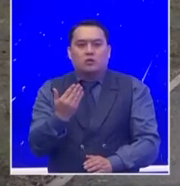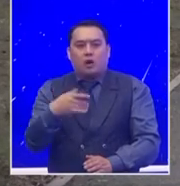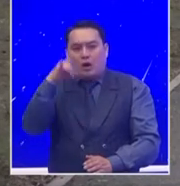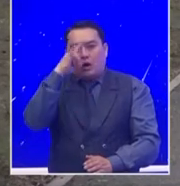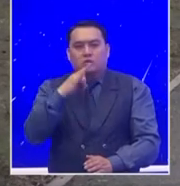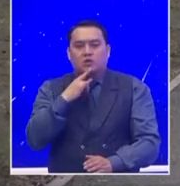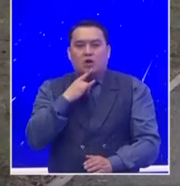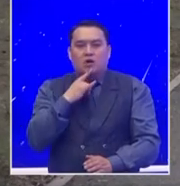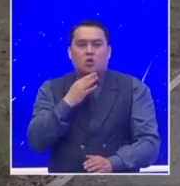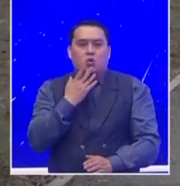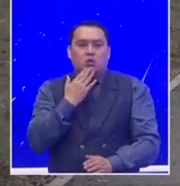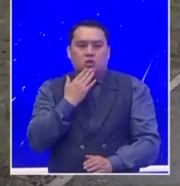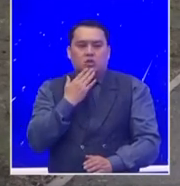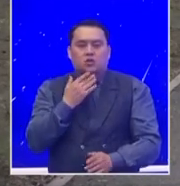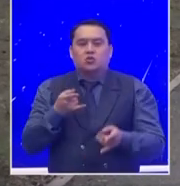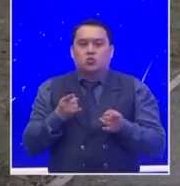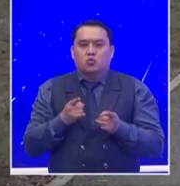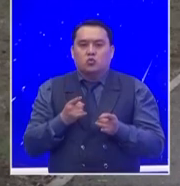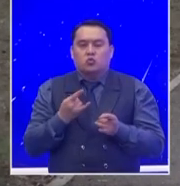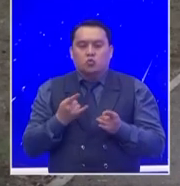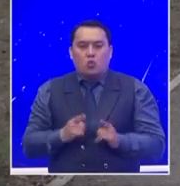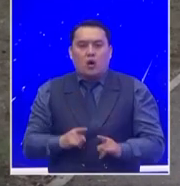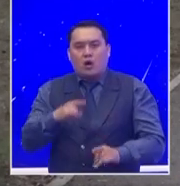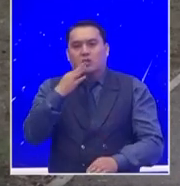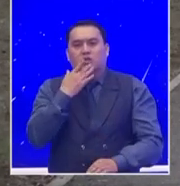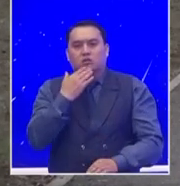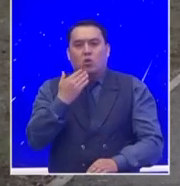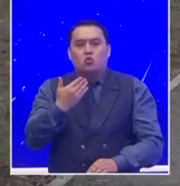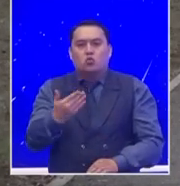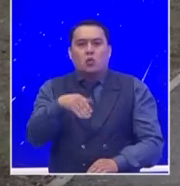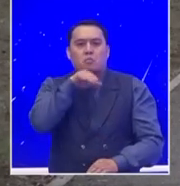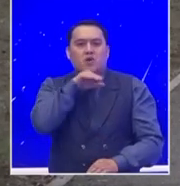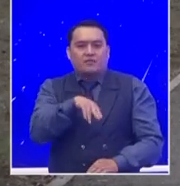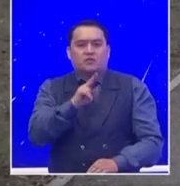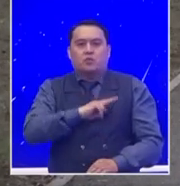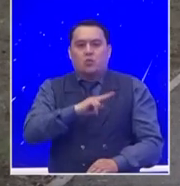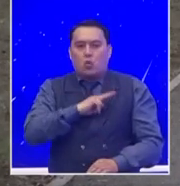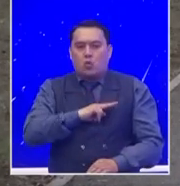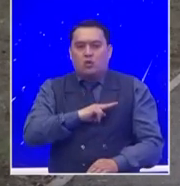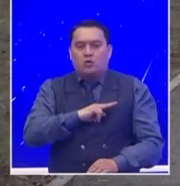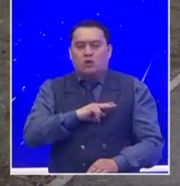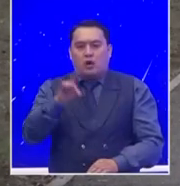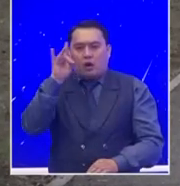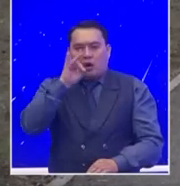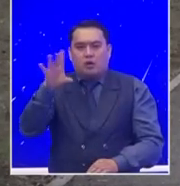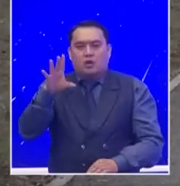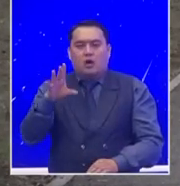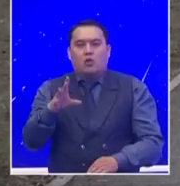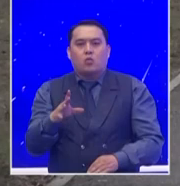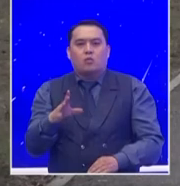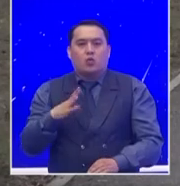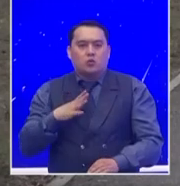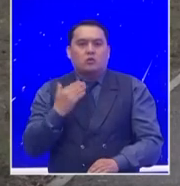қазақ ұлтының тумасы, сол жүрде үлкен профессор болып, үлкен дәрежедегі атақ болып, атақты адам